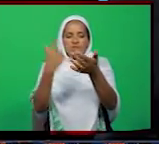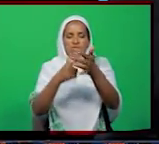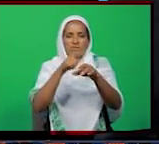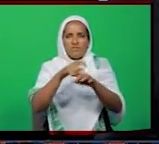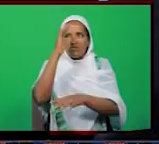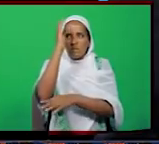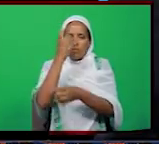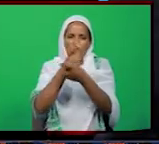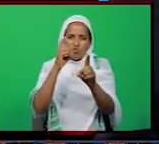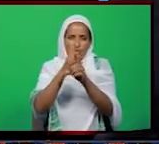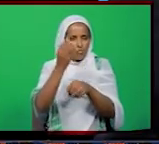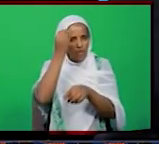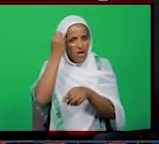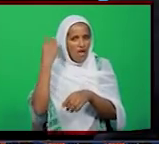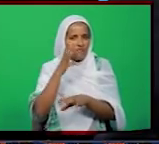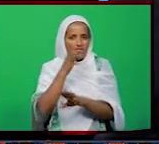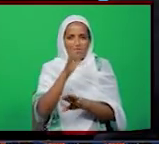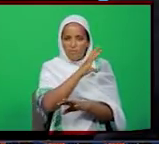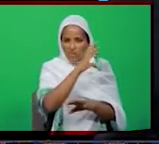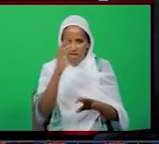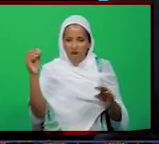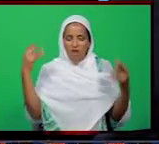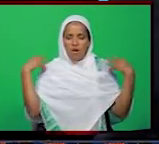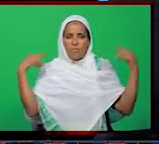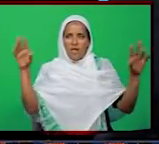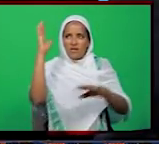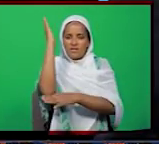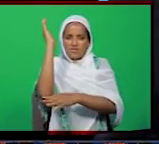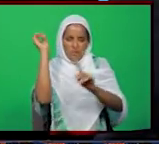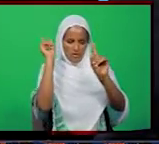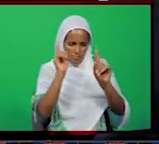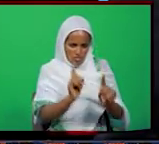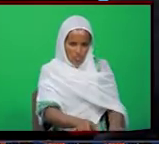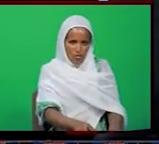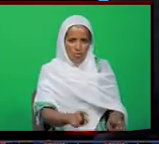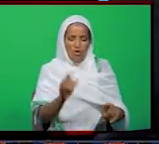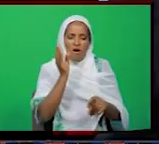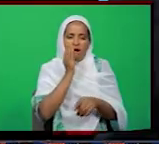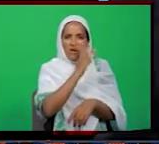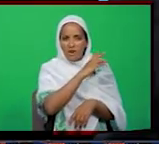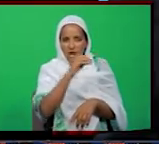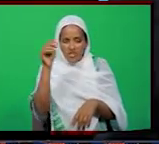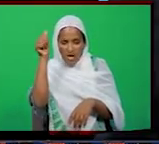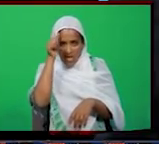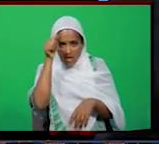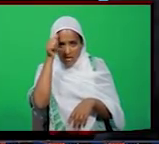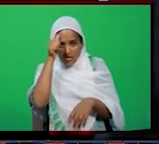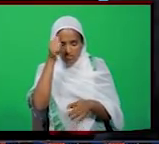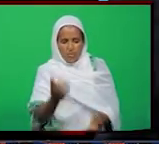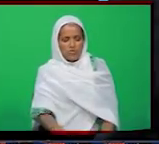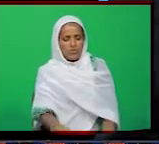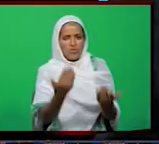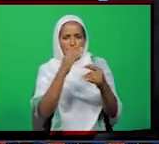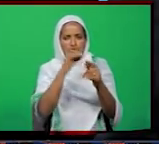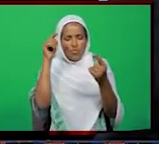እግዚአብሔር ፍጥረቱን አይረሳምና መልአከ እግዚአብሔር መጥቶ ሐናና ኢያቄምን